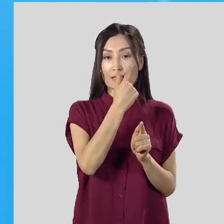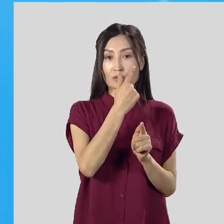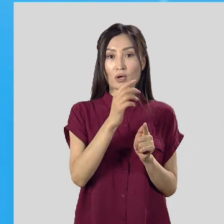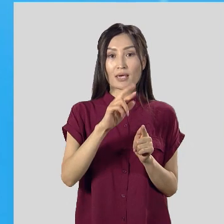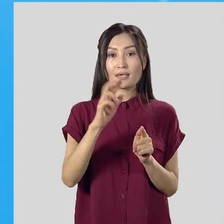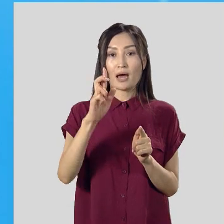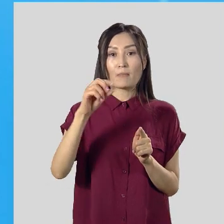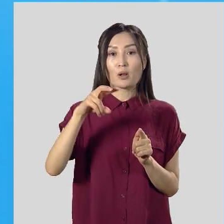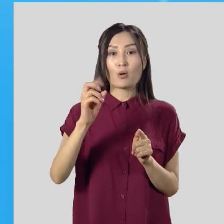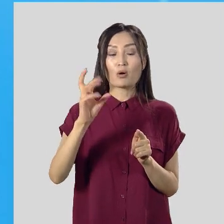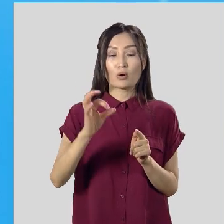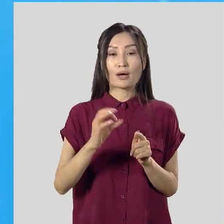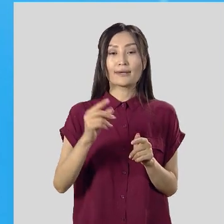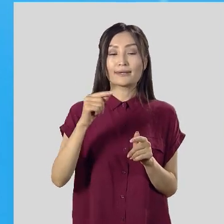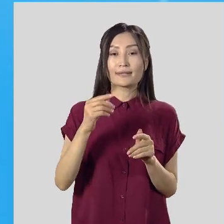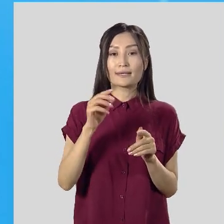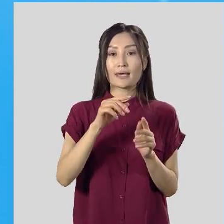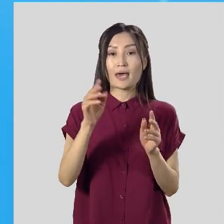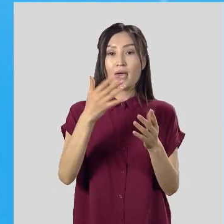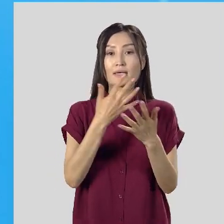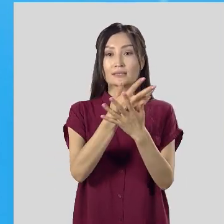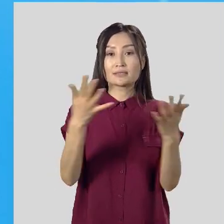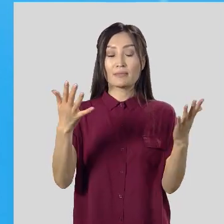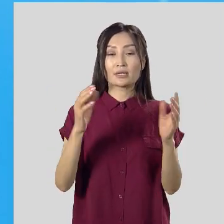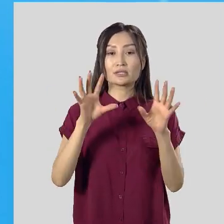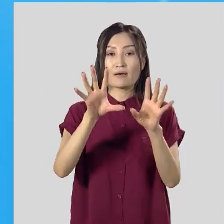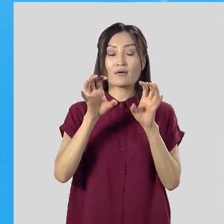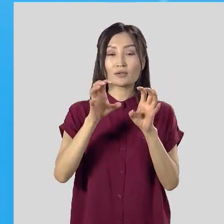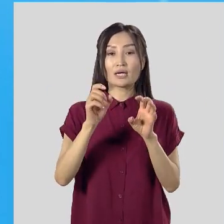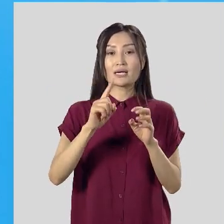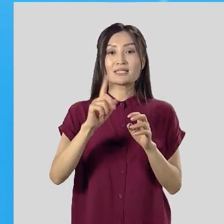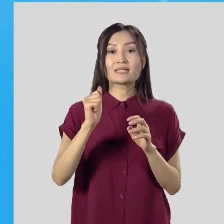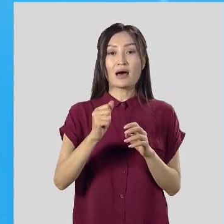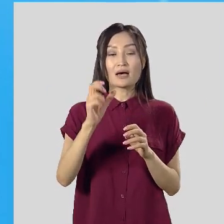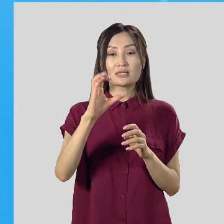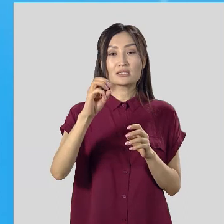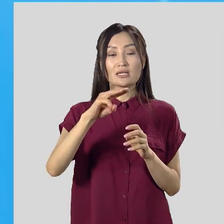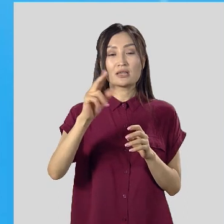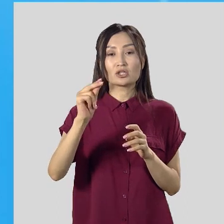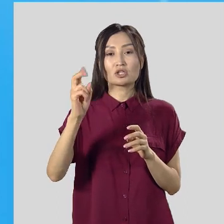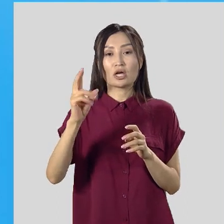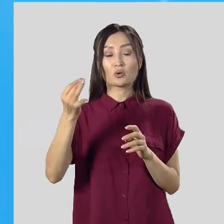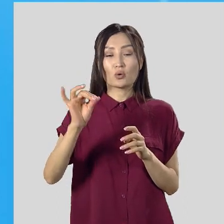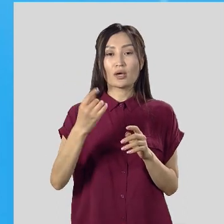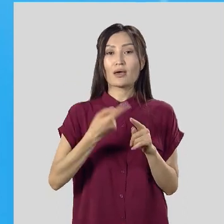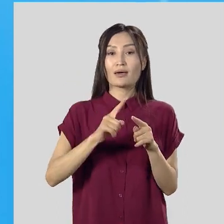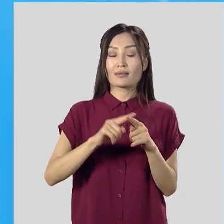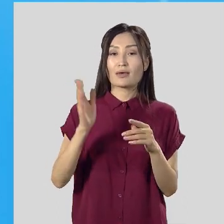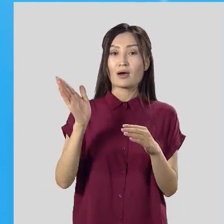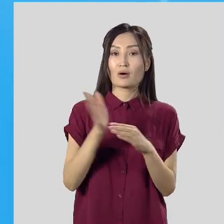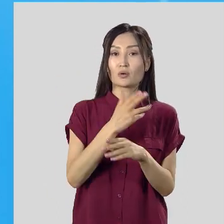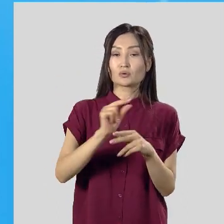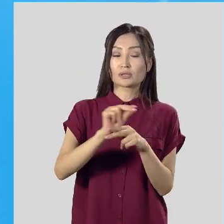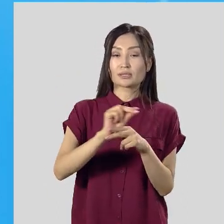яблоко, и изображение фокусируется за сетчаткой. Данный дефект